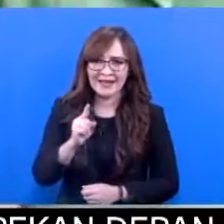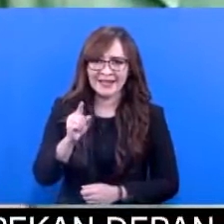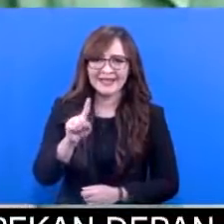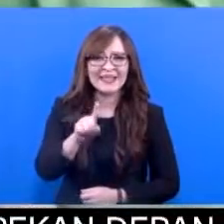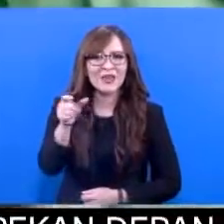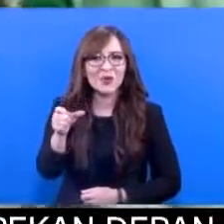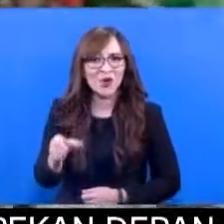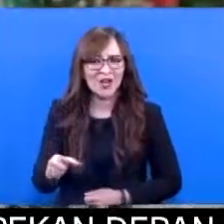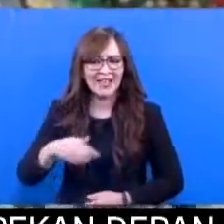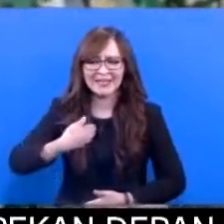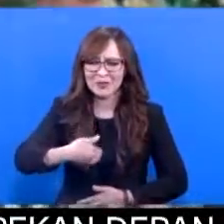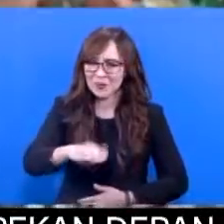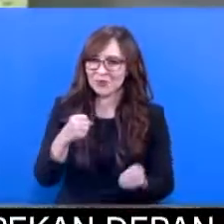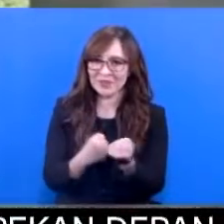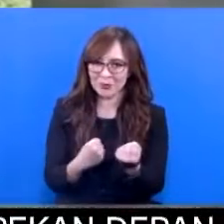dukungan.